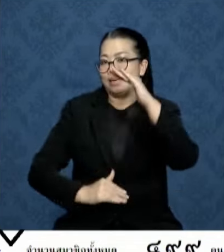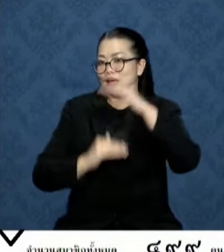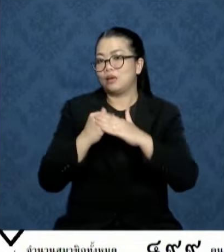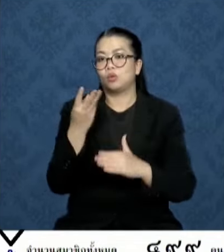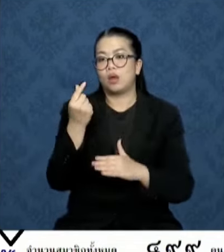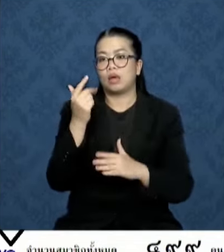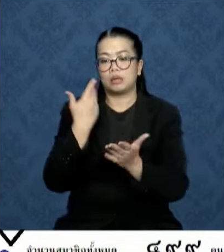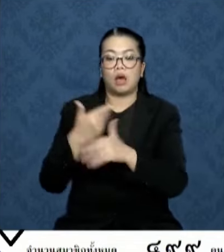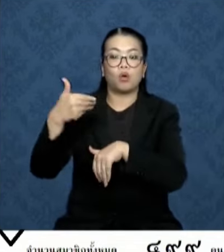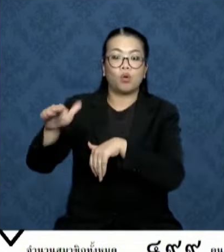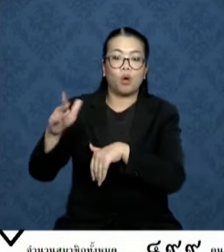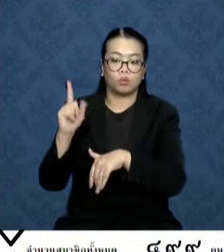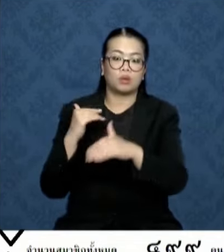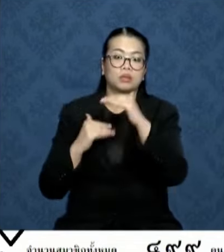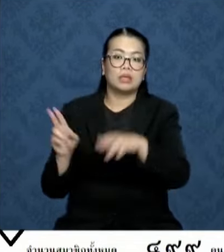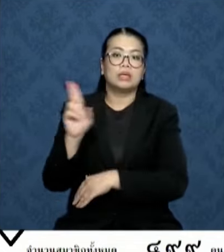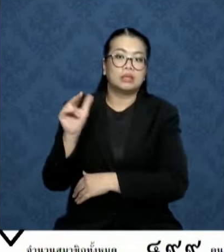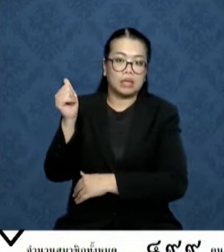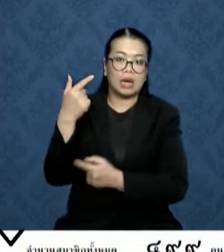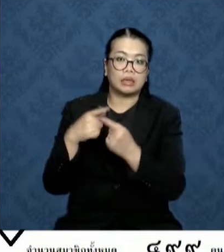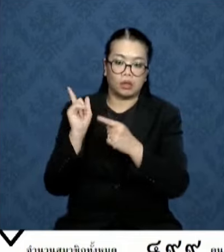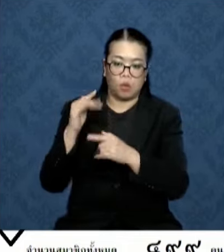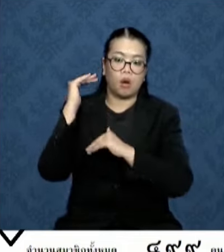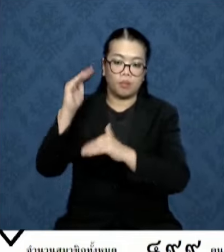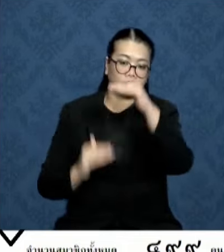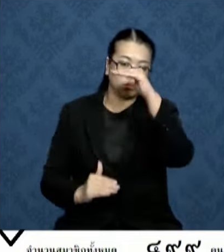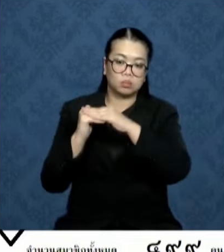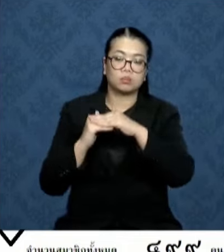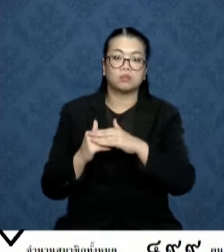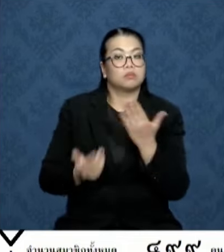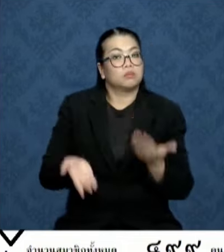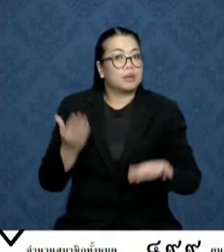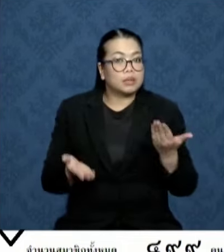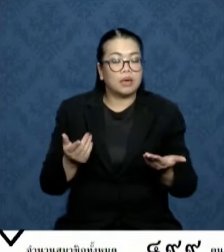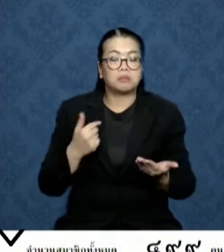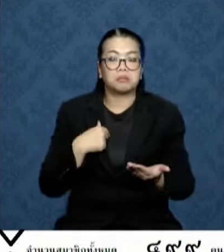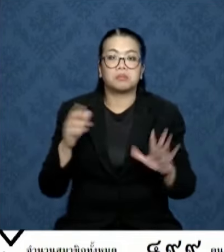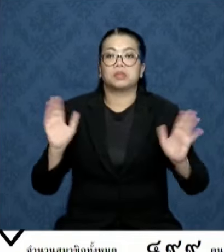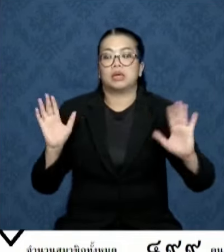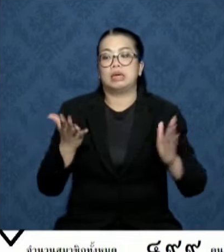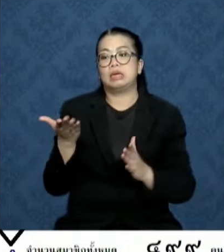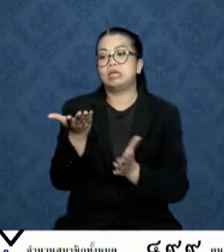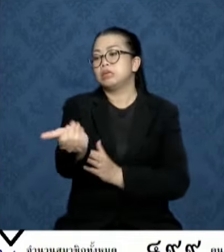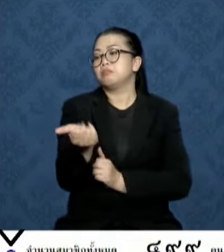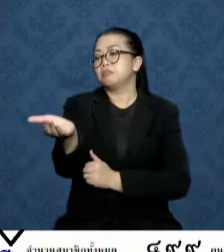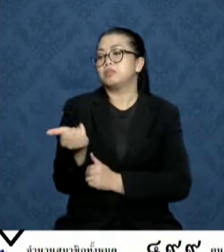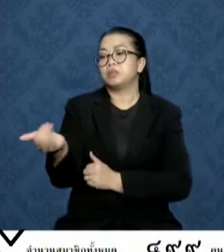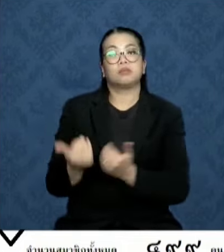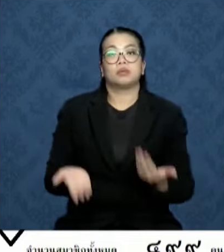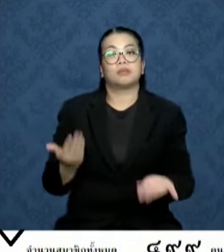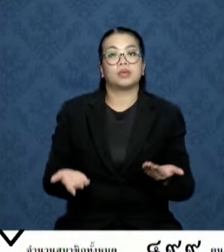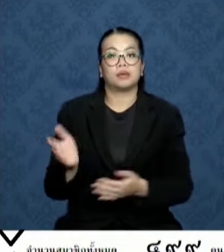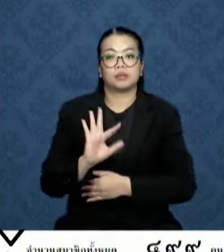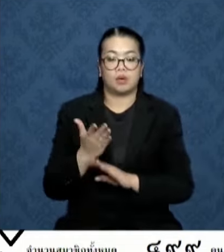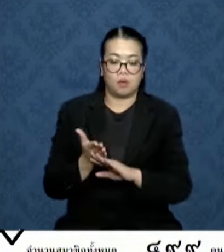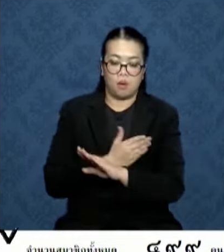เปหมคามวเงินนอกมประมาณ Pel้ได้ครับแตไม่ไดใหใช้ตามอเผยจัยแต่เดิมก่